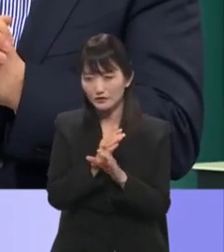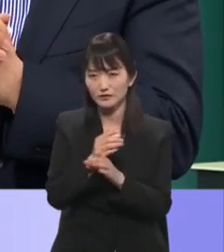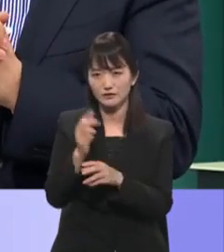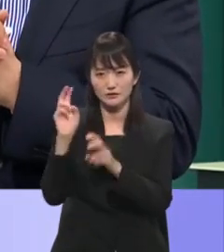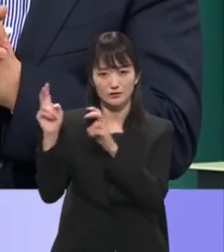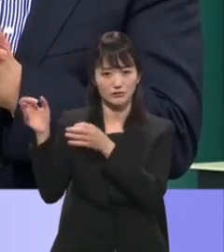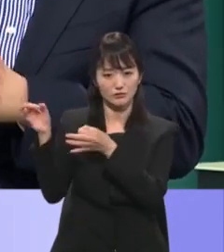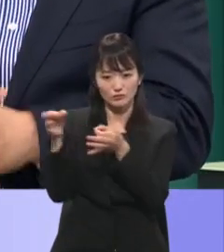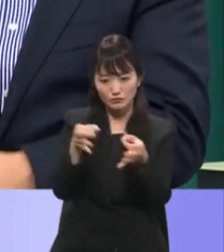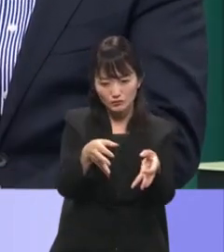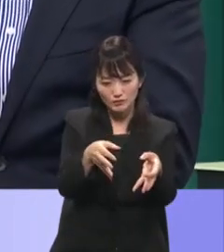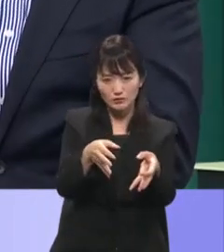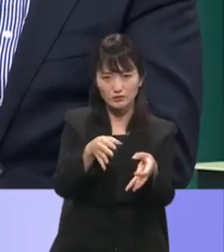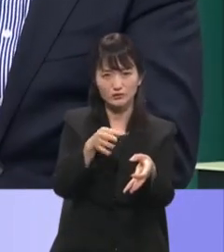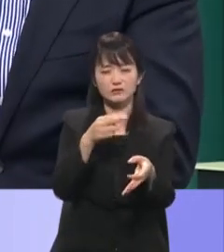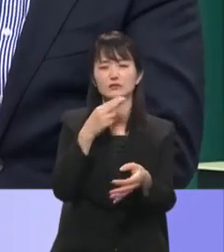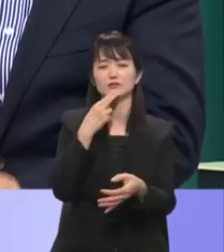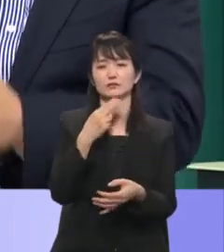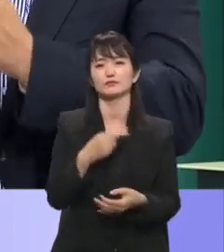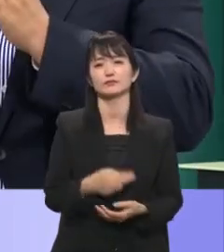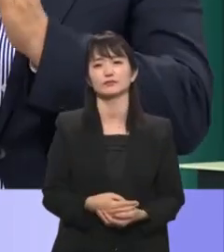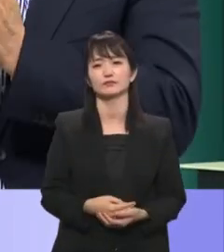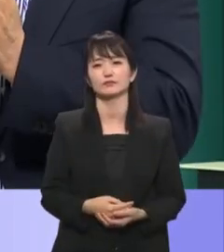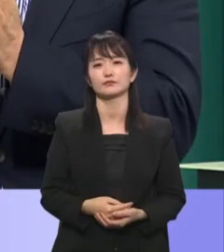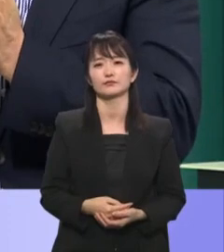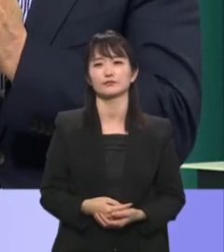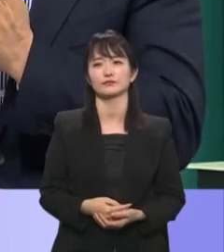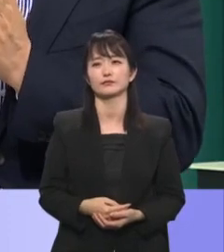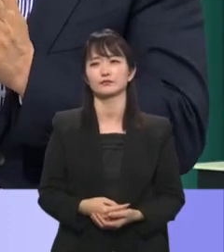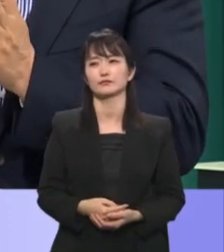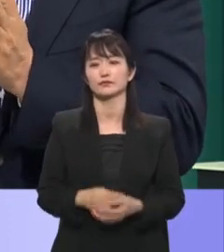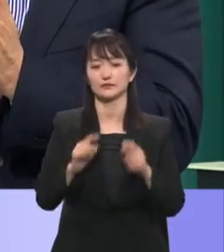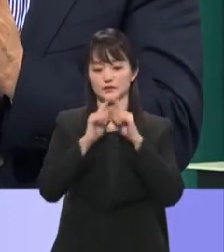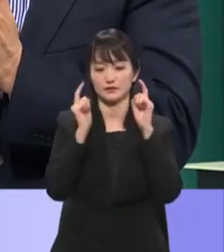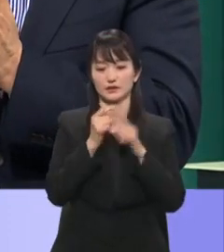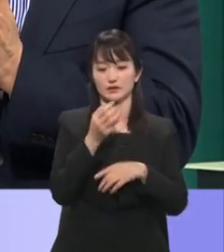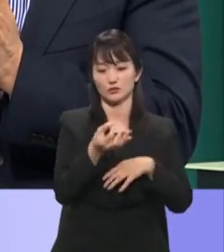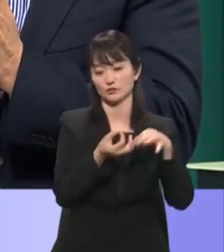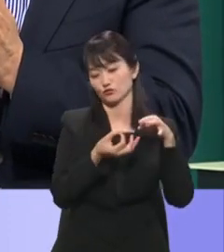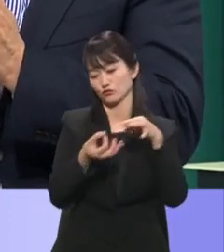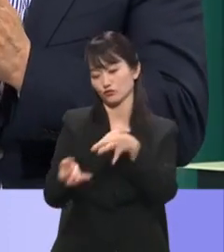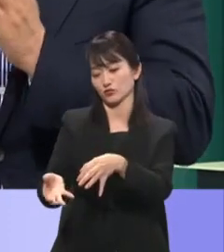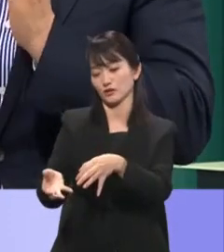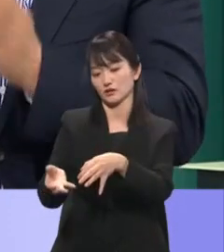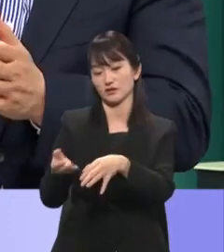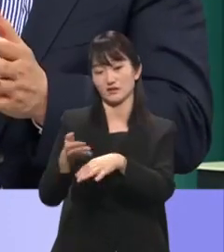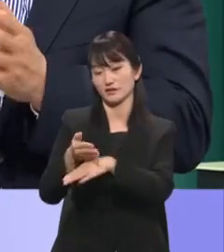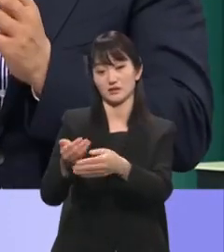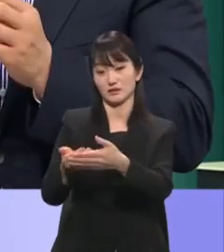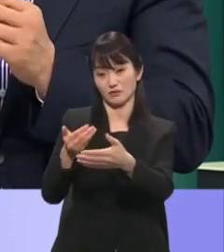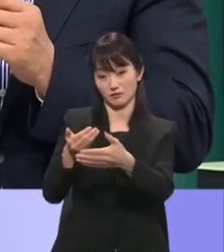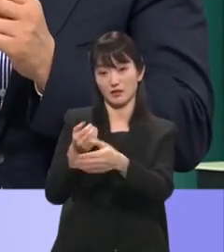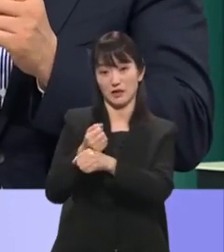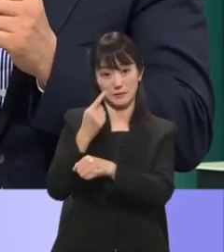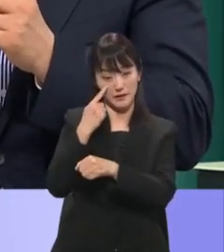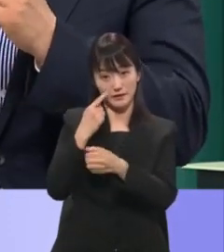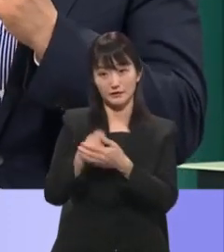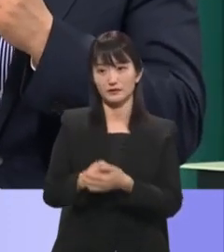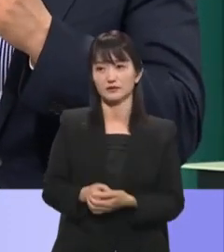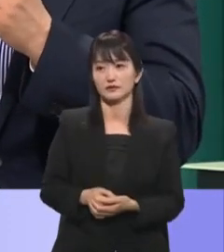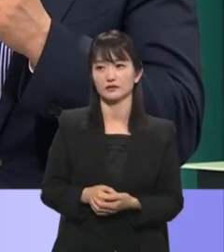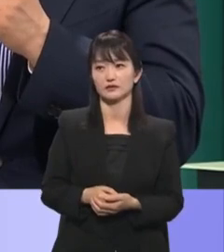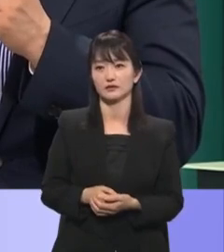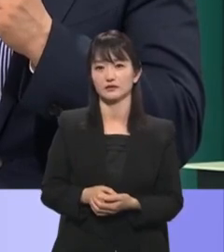기업은 거의 없었어요. 그래요? 그래서 아 자비라도 해야겠다 또 늦기 전에 예. 시작했는데 뒤늦게 이제